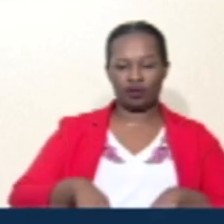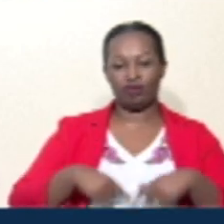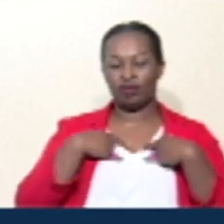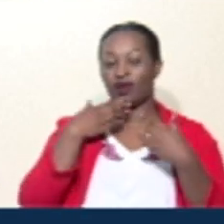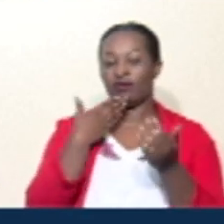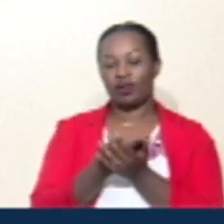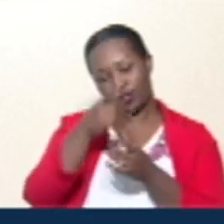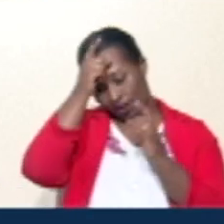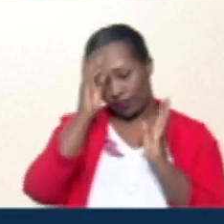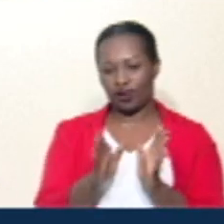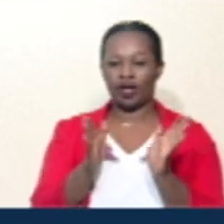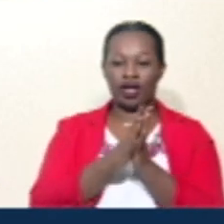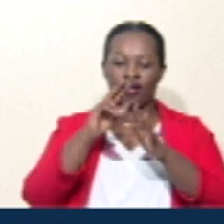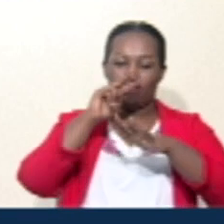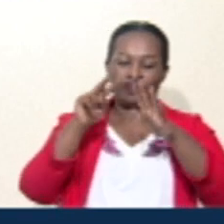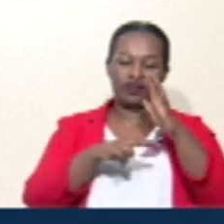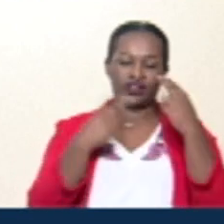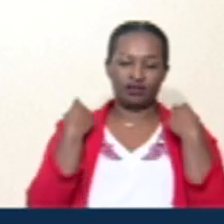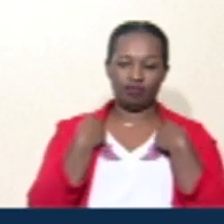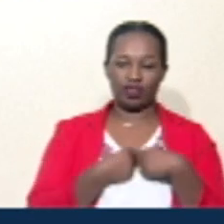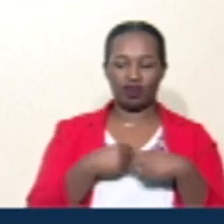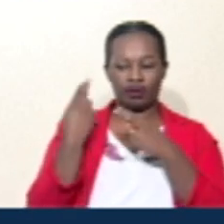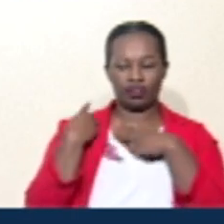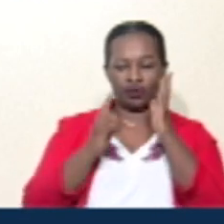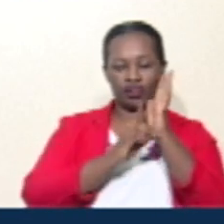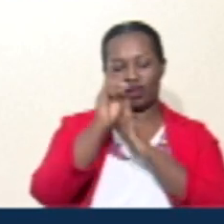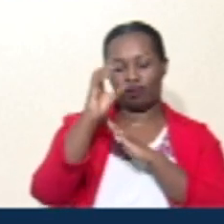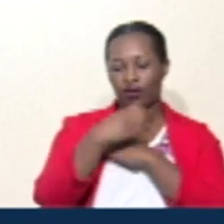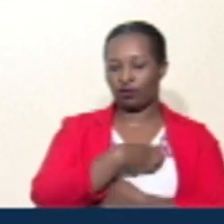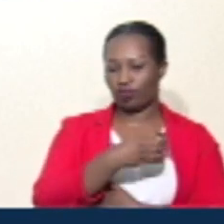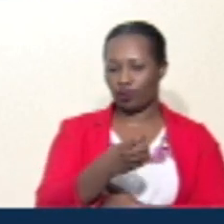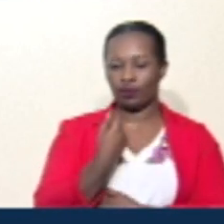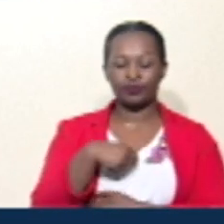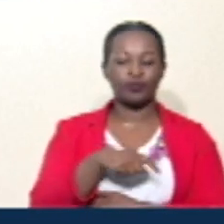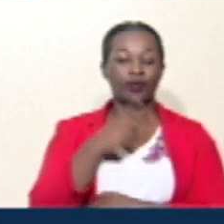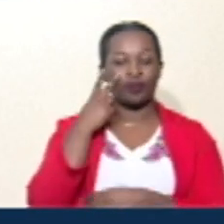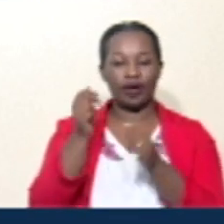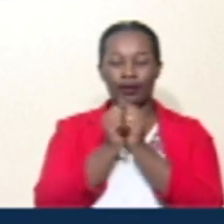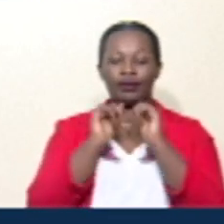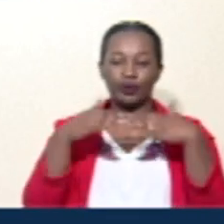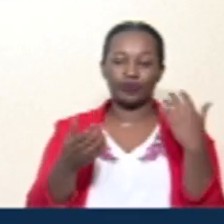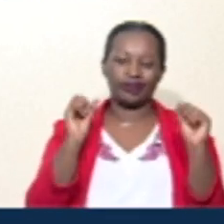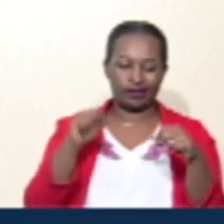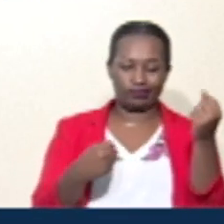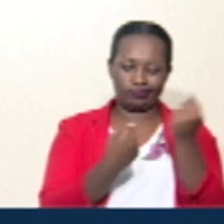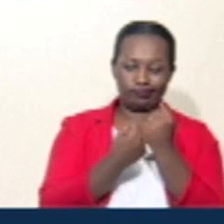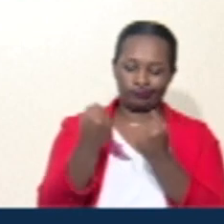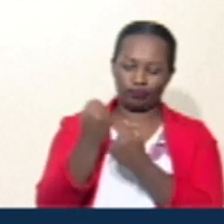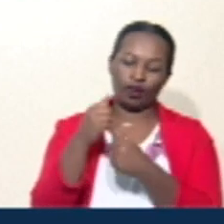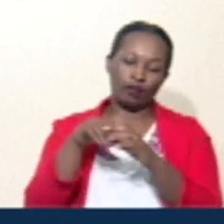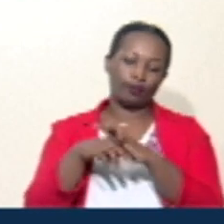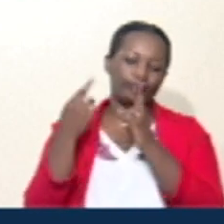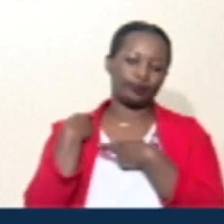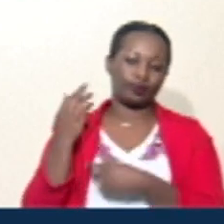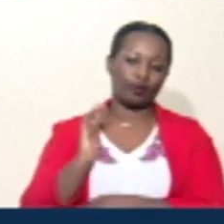y'abaturage ndetse n'abavisimeya bashinzwe iterambere ry'ubukungu. Twarebeye hamwe rero uburyo dushobora kuzuzanya mu nshingano zacu za